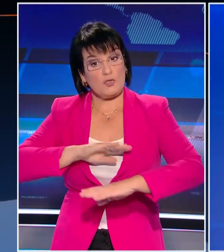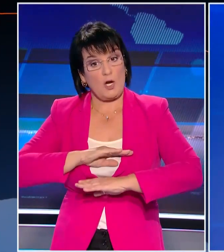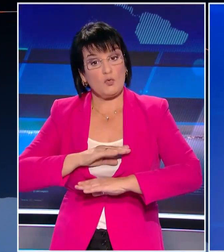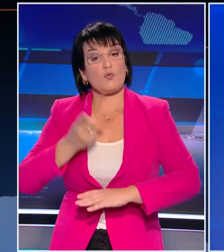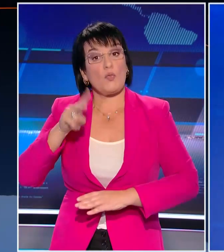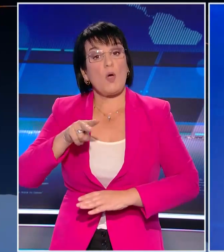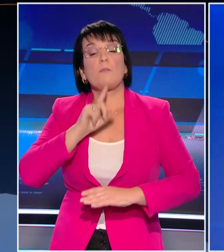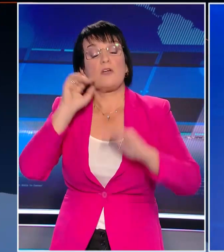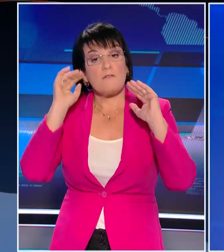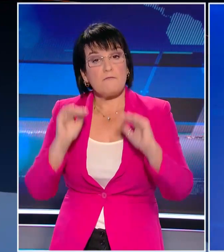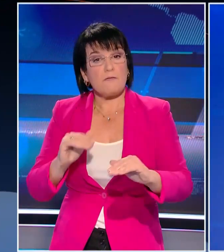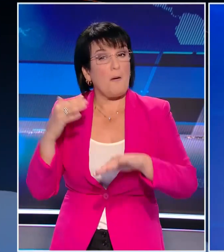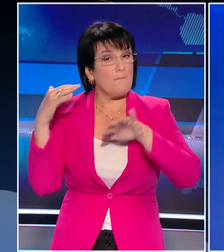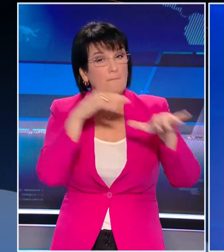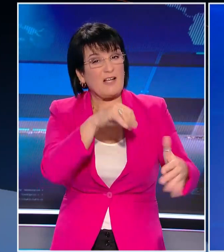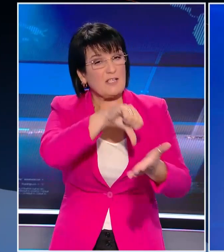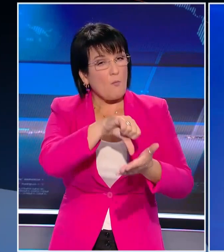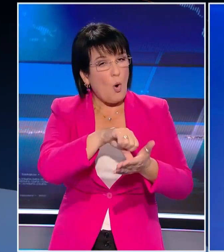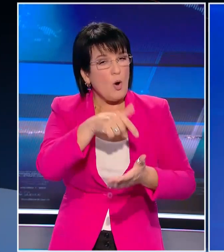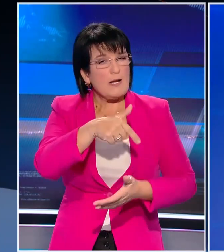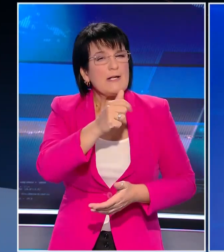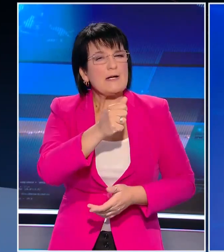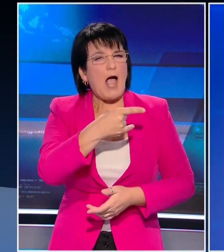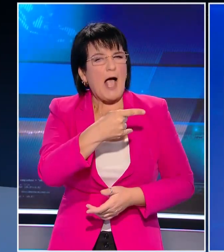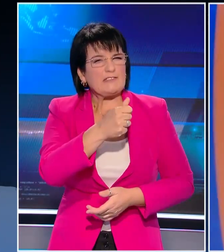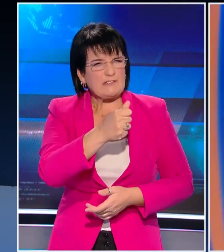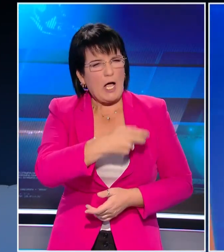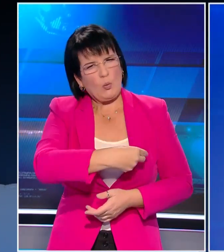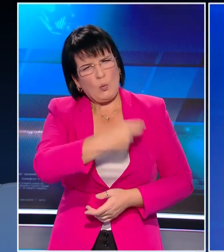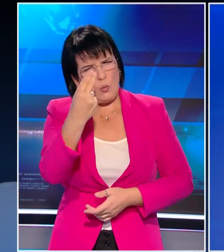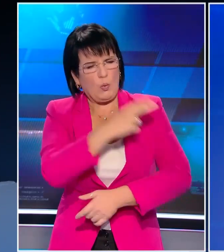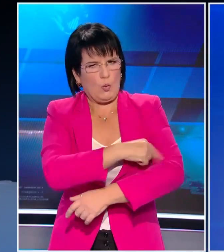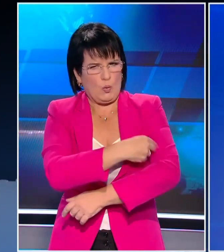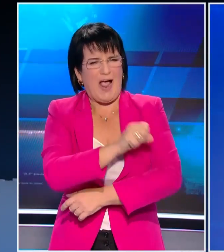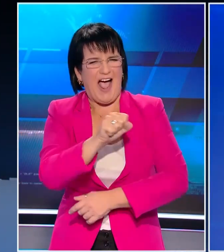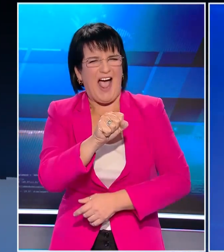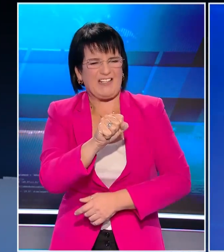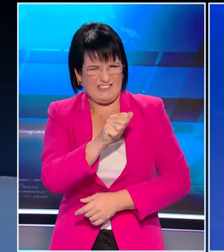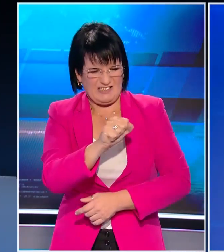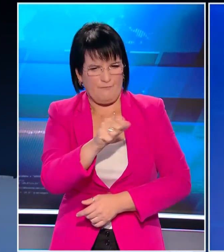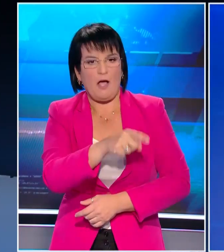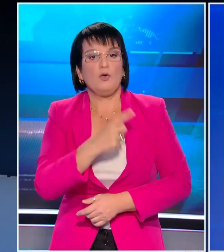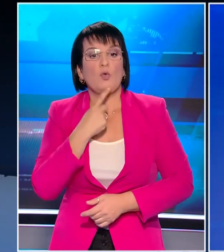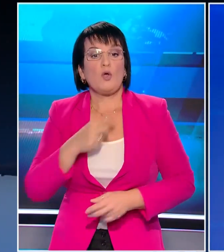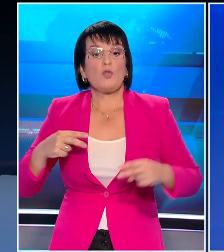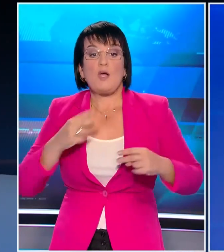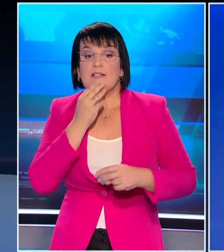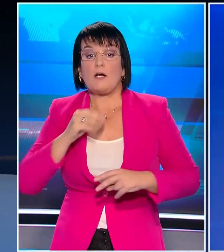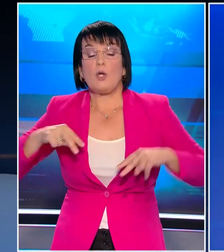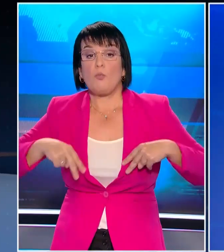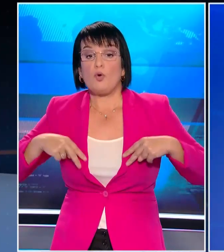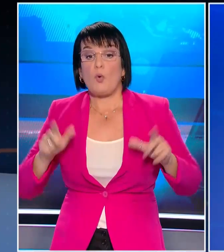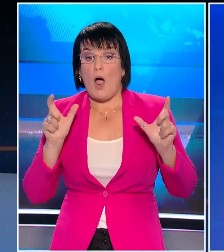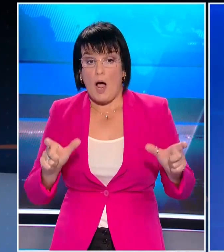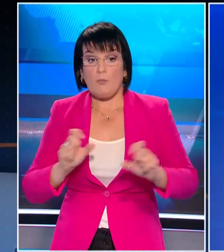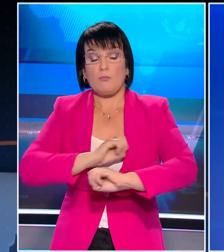δεύτερο 24ωρο τις επιχειρήσεις μέσα στο μεγαλύτερο νοσοκομείο της Γάζας, το Αλ-Σίφα. Το Ισραηλινό Υπουργείο Άμυνας έδωσε στη